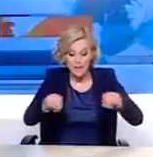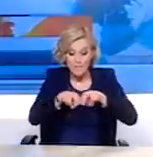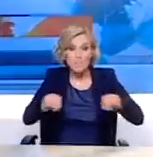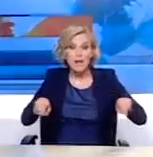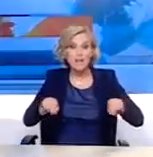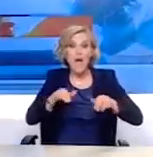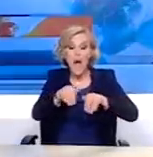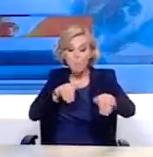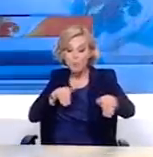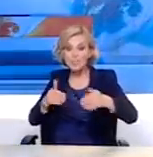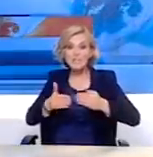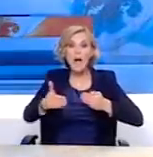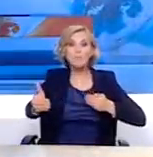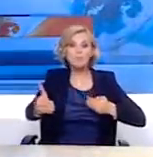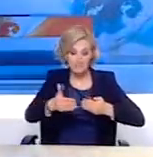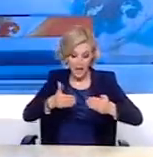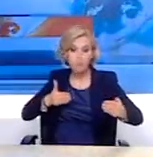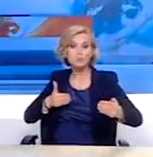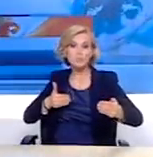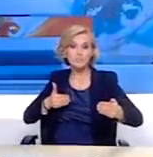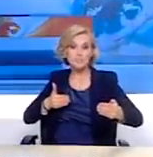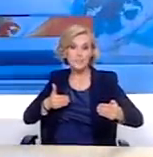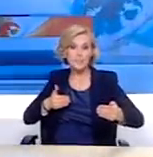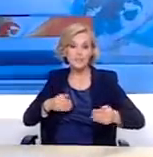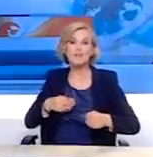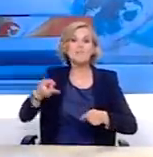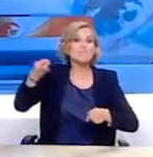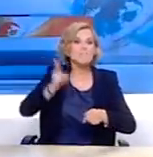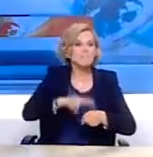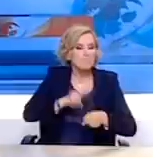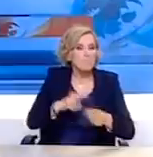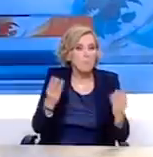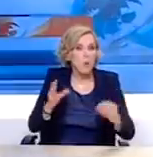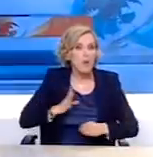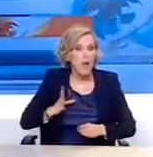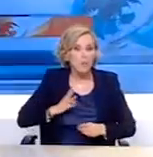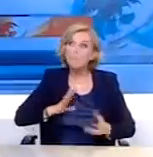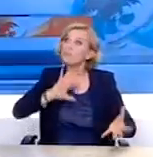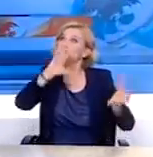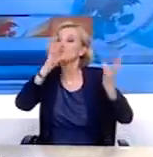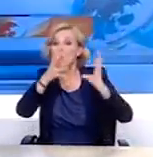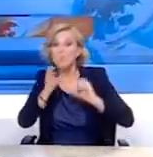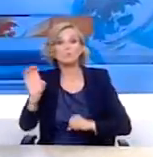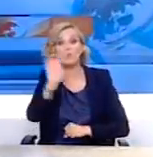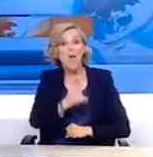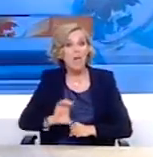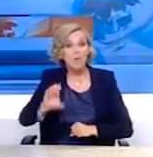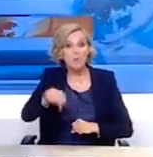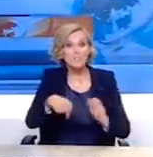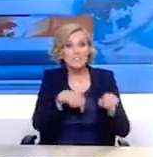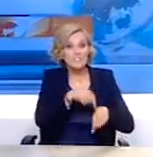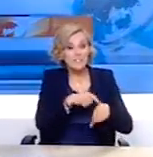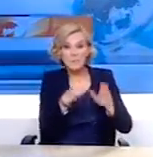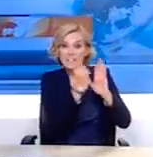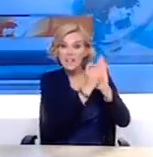στόχους. Η θνησιμότητα από όλες τις αιτίες σε πανευρωπαϊκό επίπεδο, όπως καταγράφεται με τα